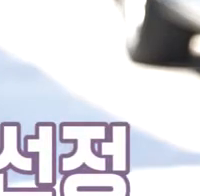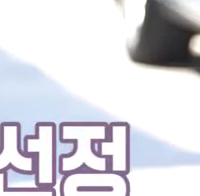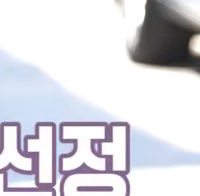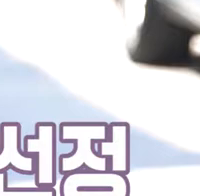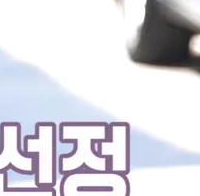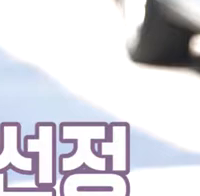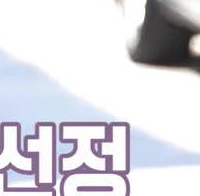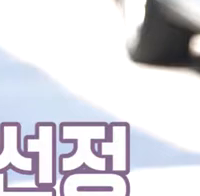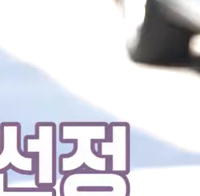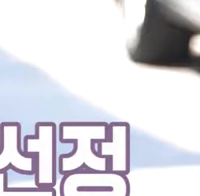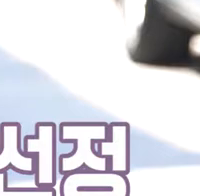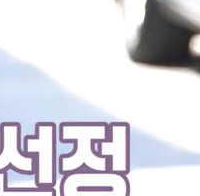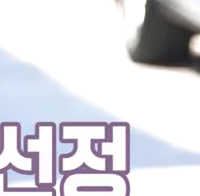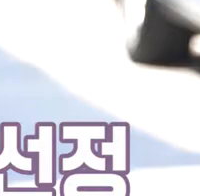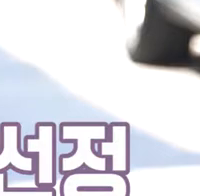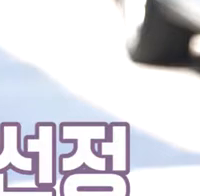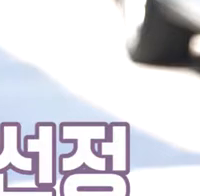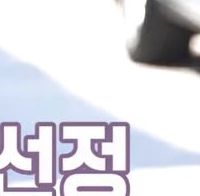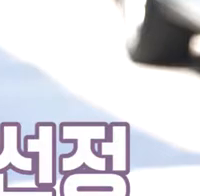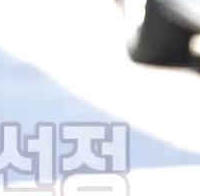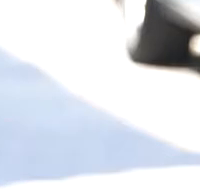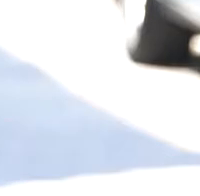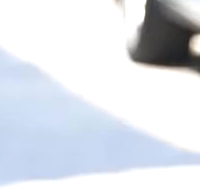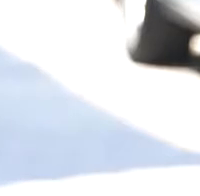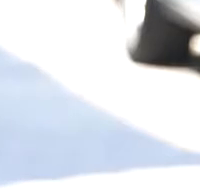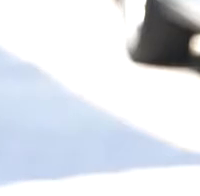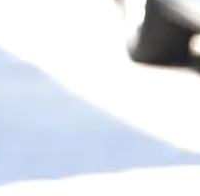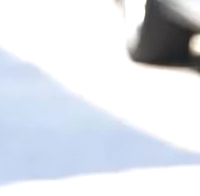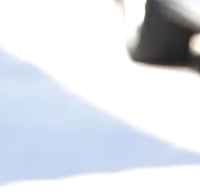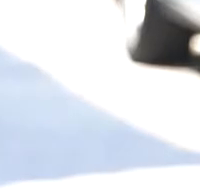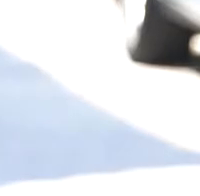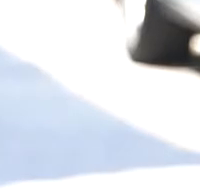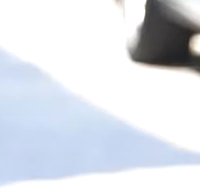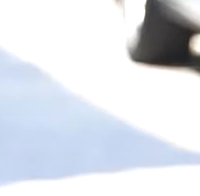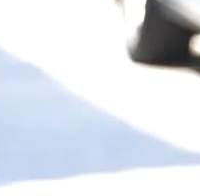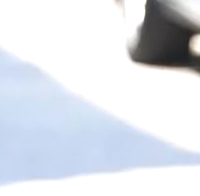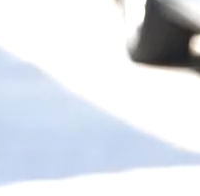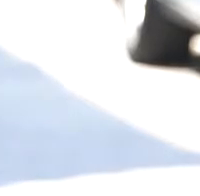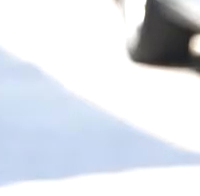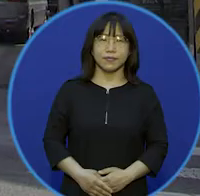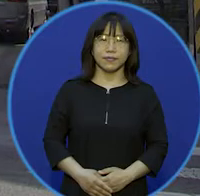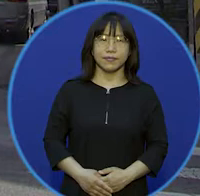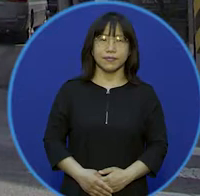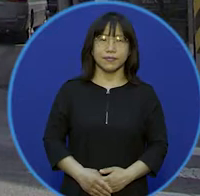선정돼 앞으로 골목상권 살리기를 위한 다양한 사업을 펼칩니다.